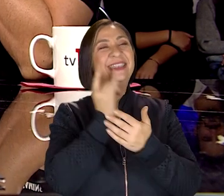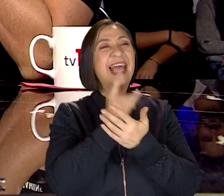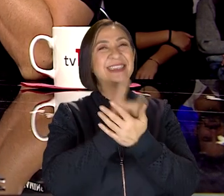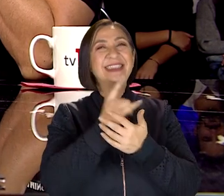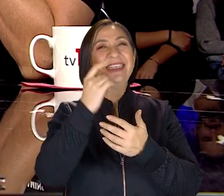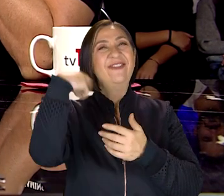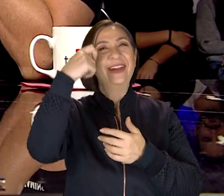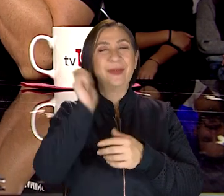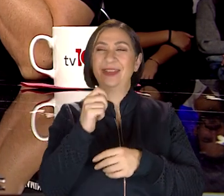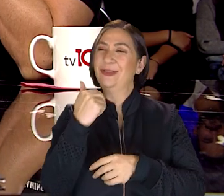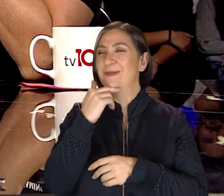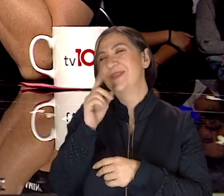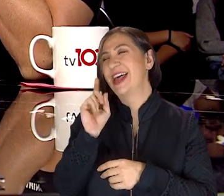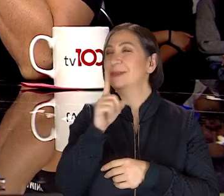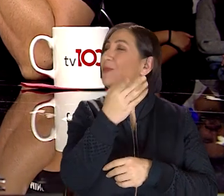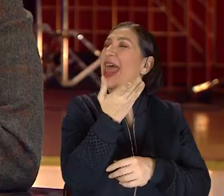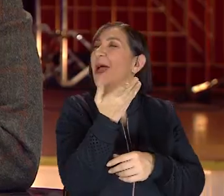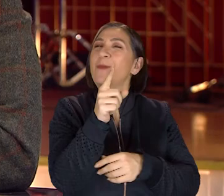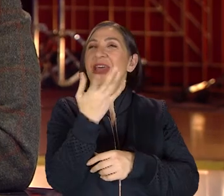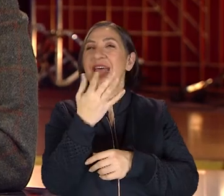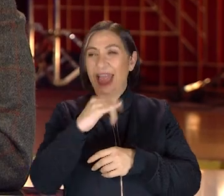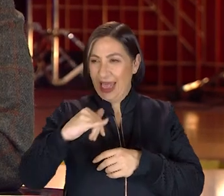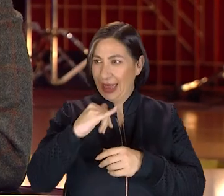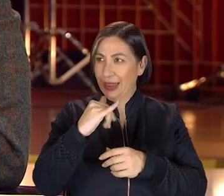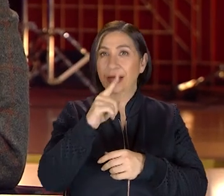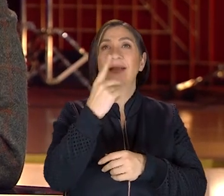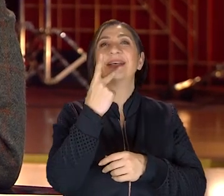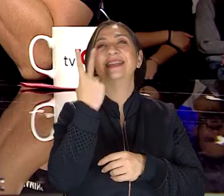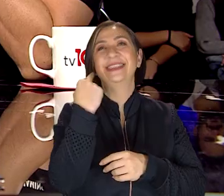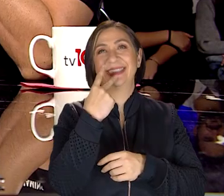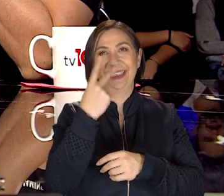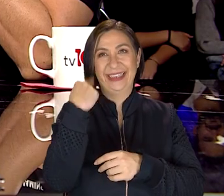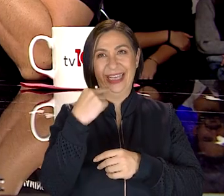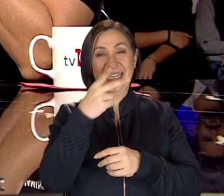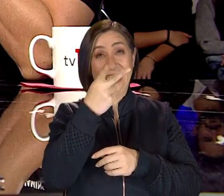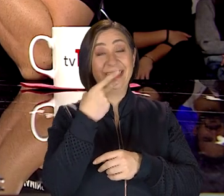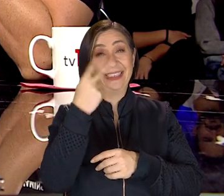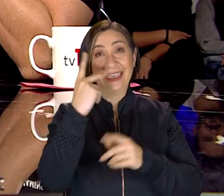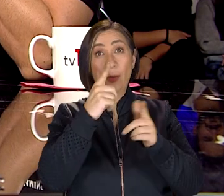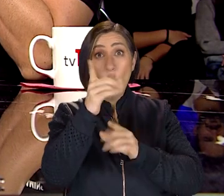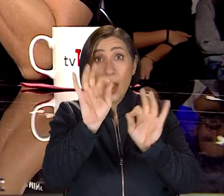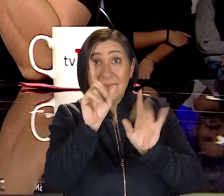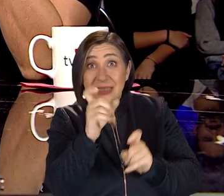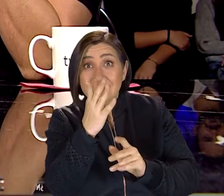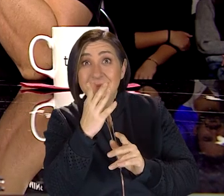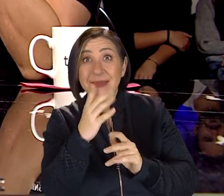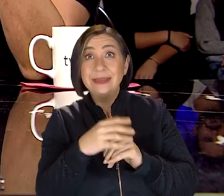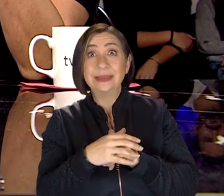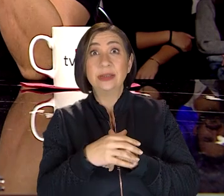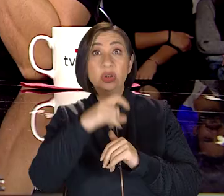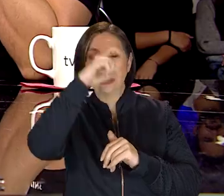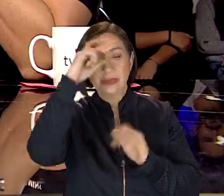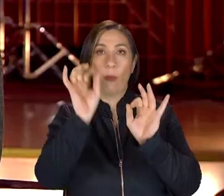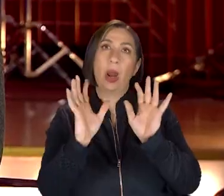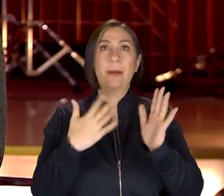O ne? Numaracı. Ne bu ne? Bu ne zaman? Yakın tarih mi bu? Bu 2 sene önce abi. 2 sene önce böyle miydin? Evet böyleyim. Ben